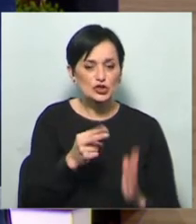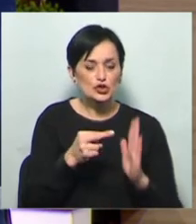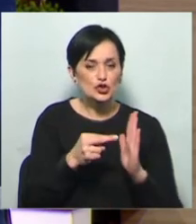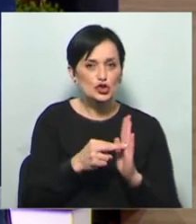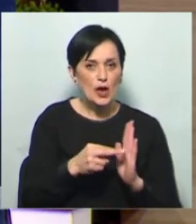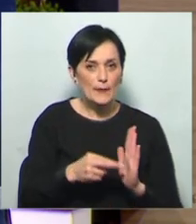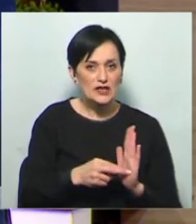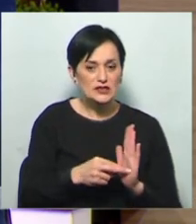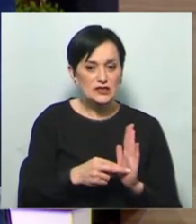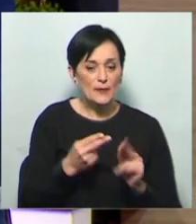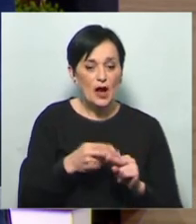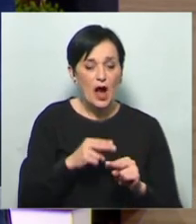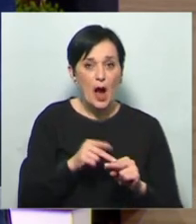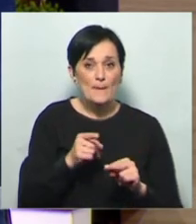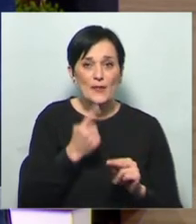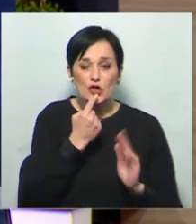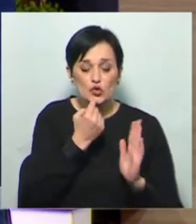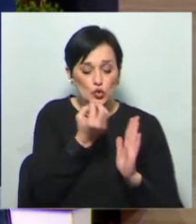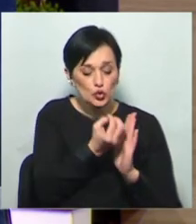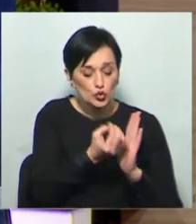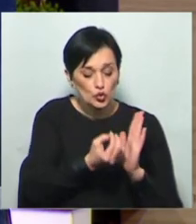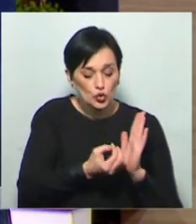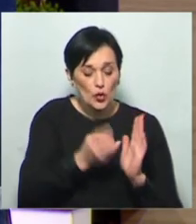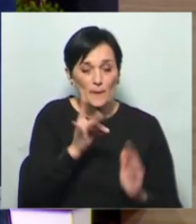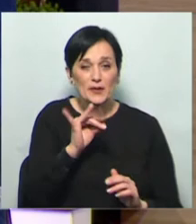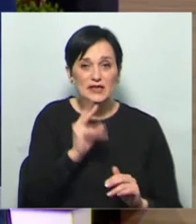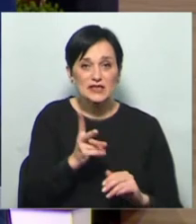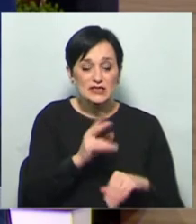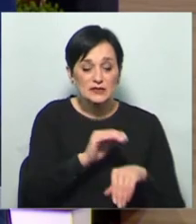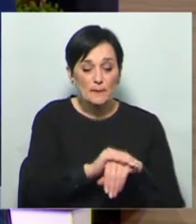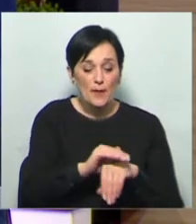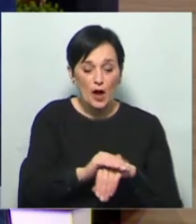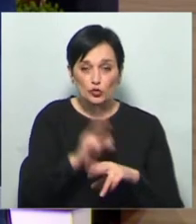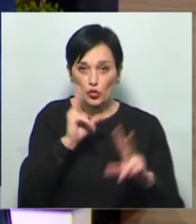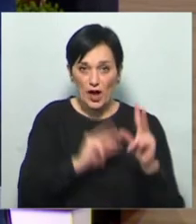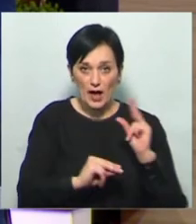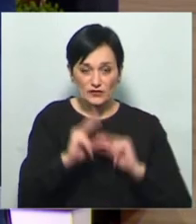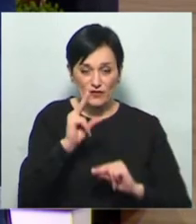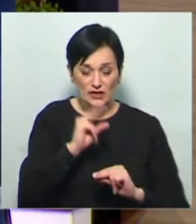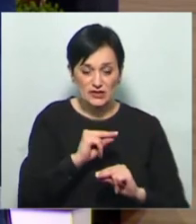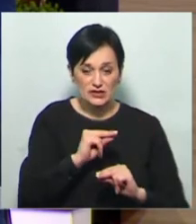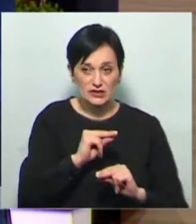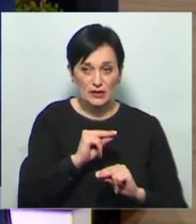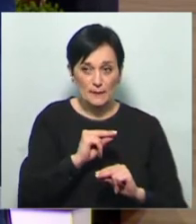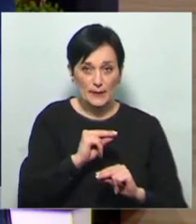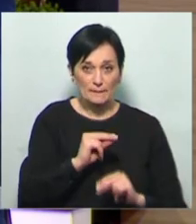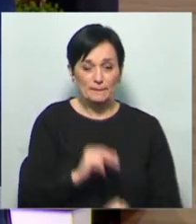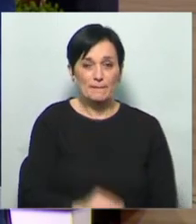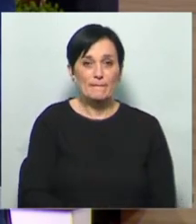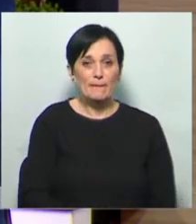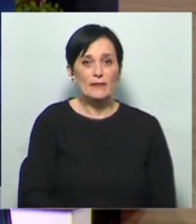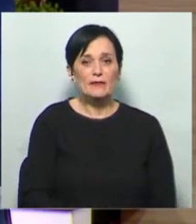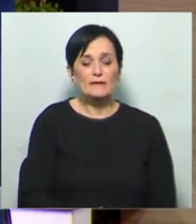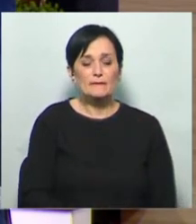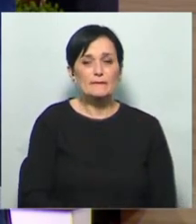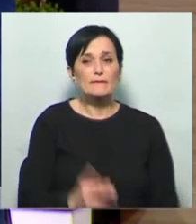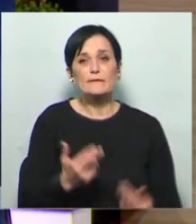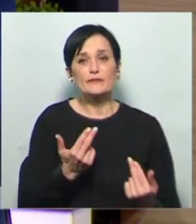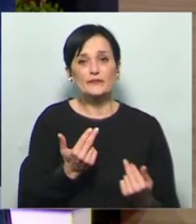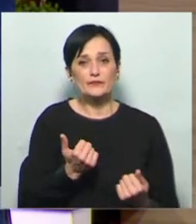შეფასება ამ თრომბოზთან იმ რისკ ფაქტორების გათვალისწინებით. და